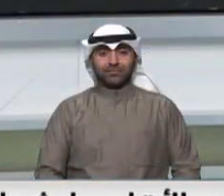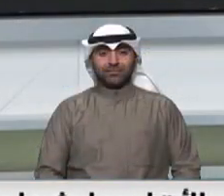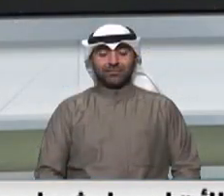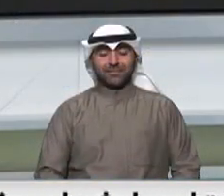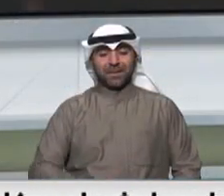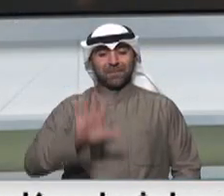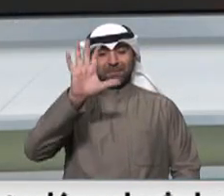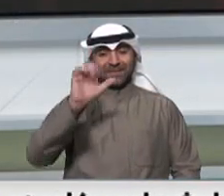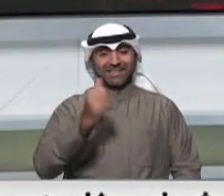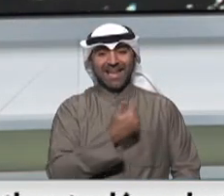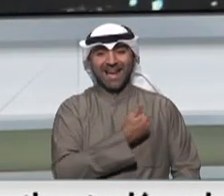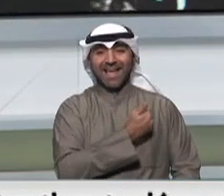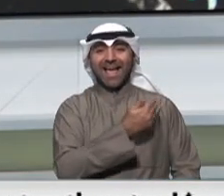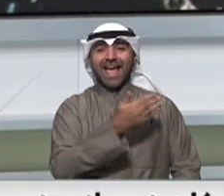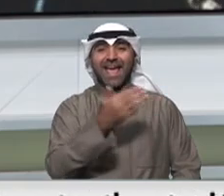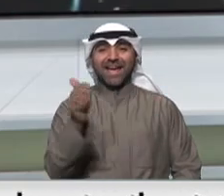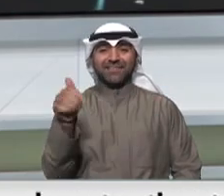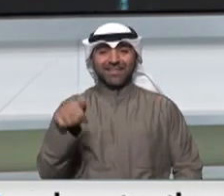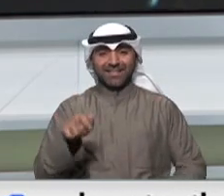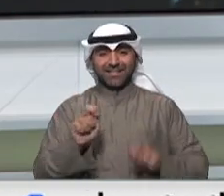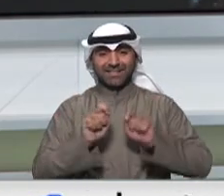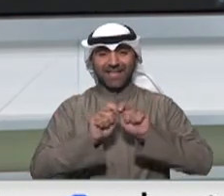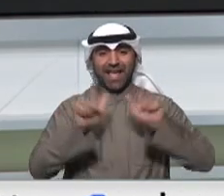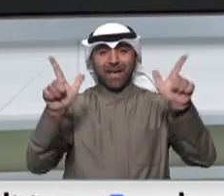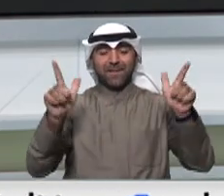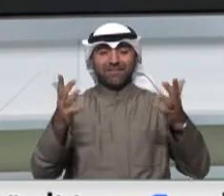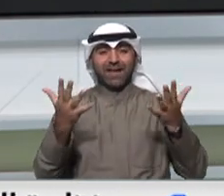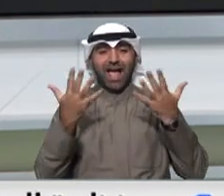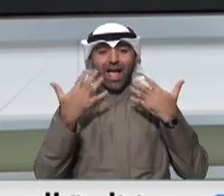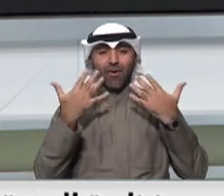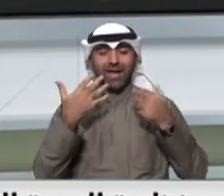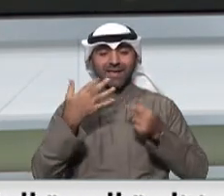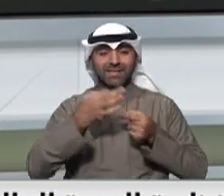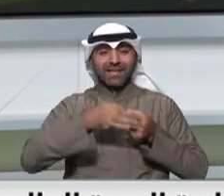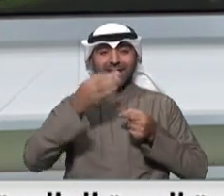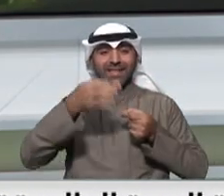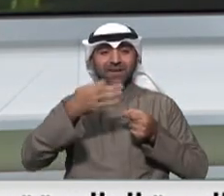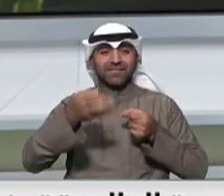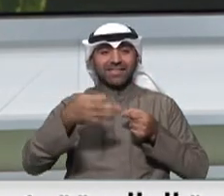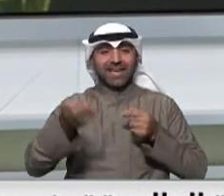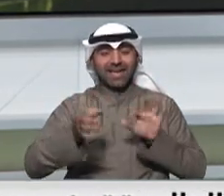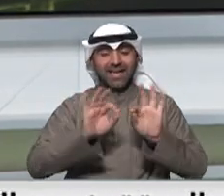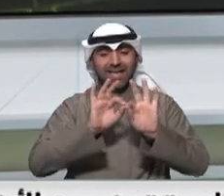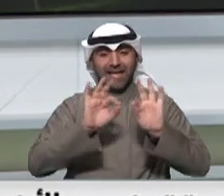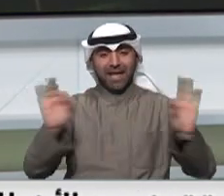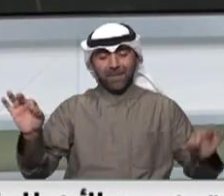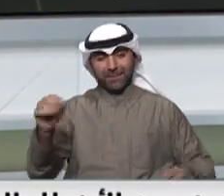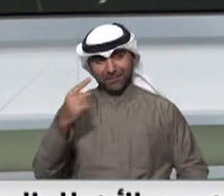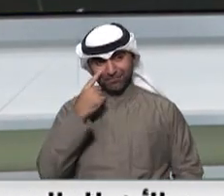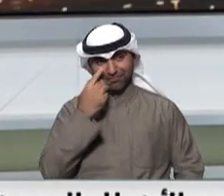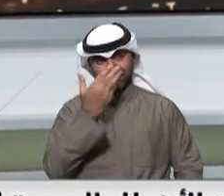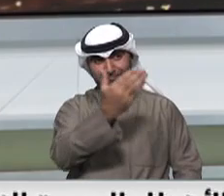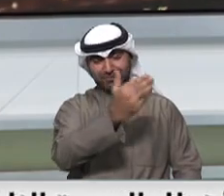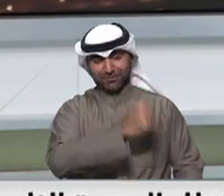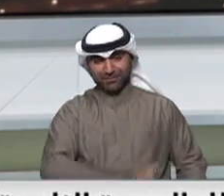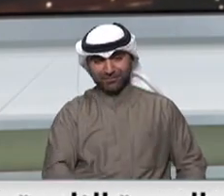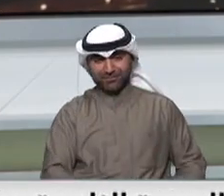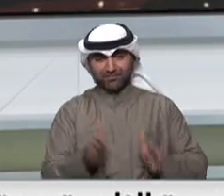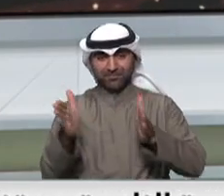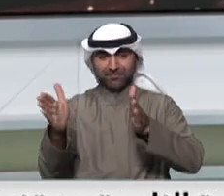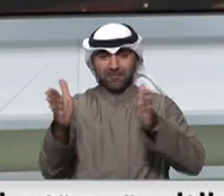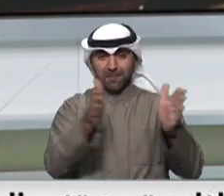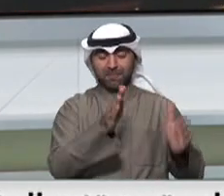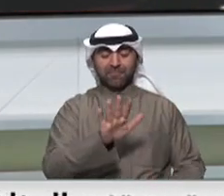اسعد الله اوقاتكم اعزائي المشاهدين اجواء تميل الى الاعتدال خلال فتره الظهيره من المتوقع ان ترتفع درجه الحراره قليلا خلال النهار لكن